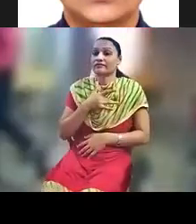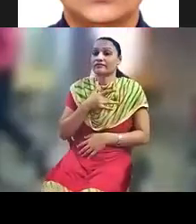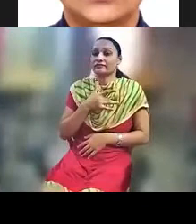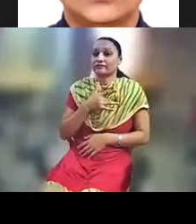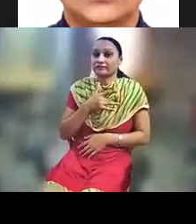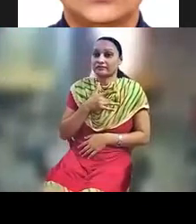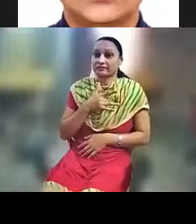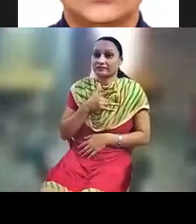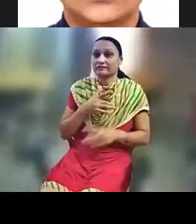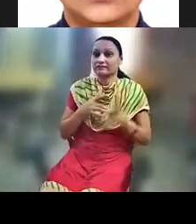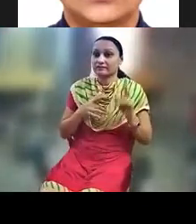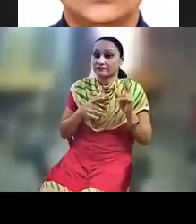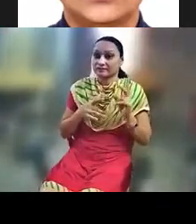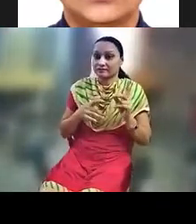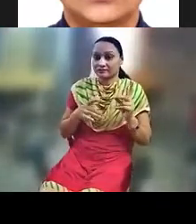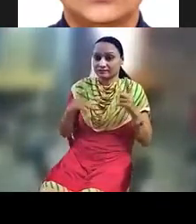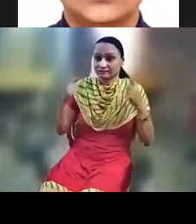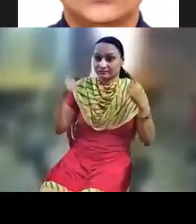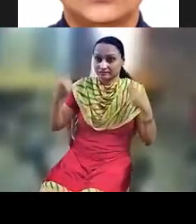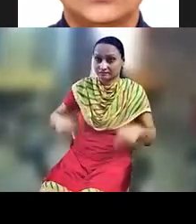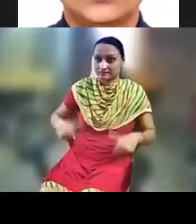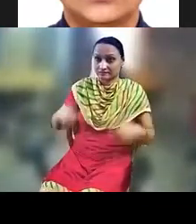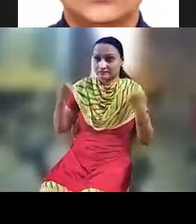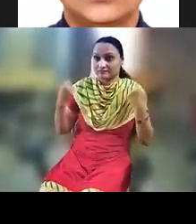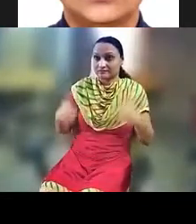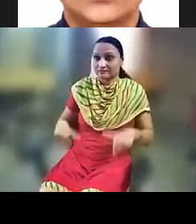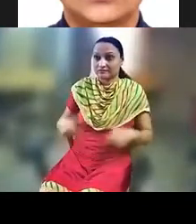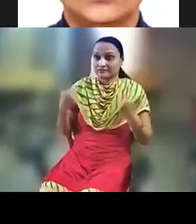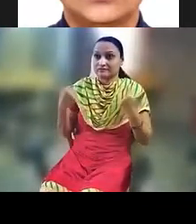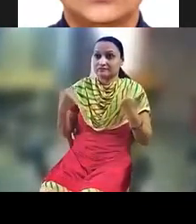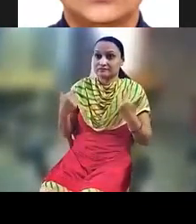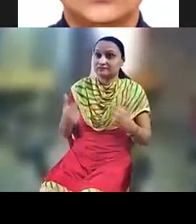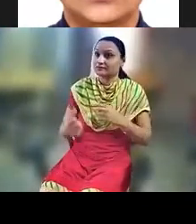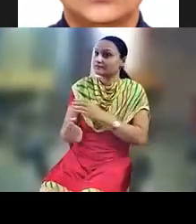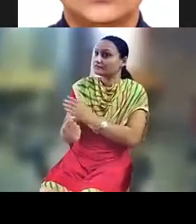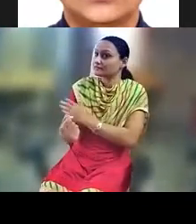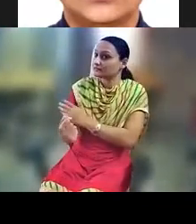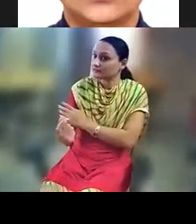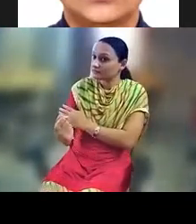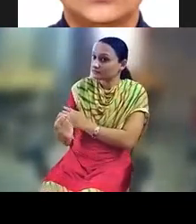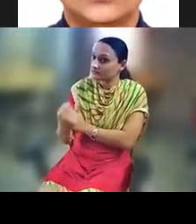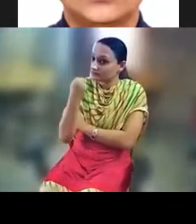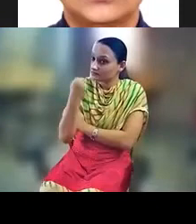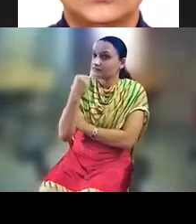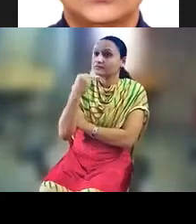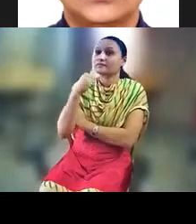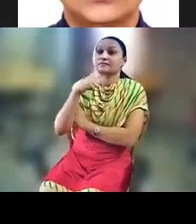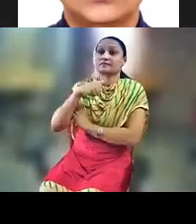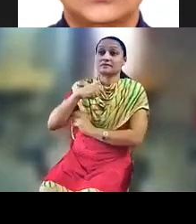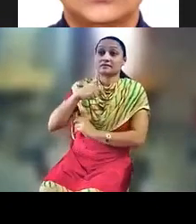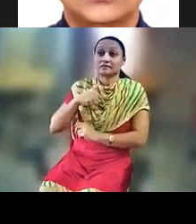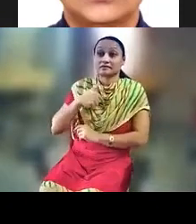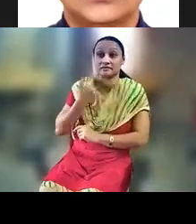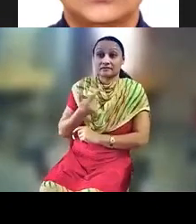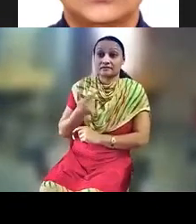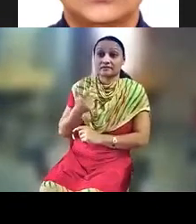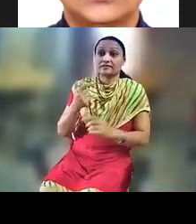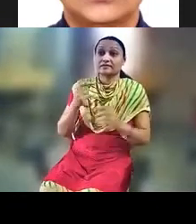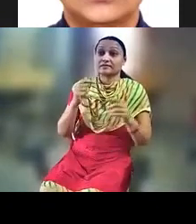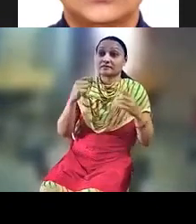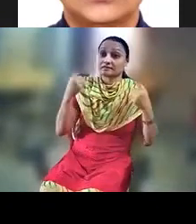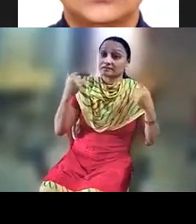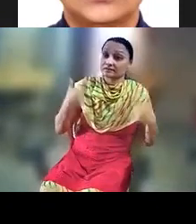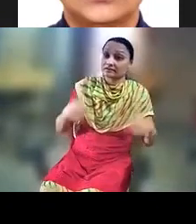सेकेंड है फिजिकल वेलबीइंग, एबिलिटी टू इम्प्रूव द फंक्शनिंग ऑफ योर बॉडी थ्रू हेल्दी लिविंग एंड गुड